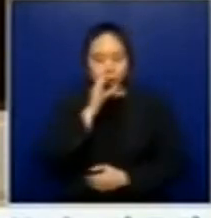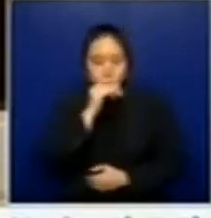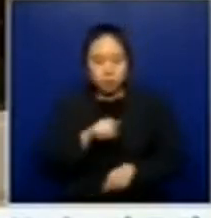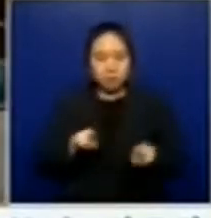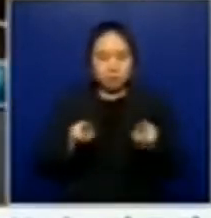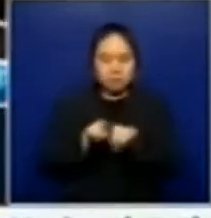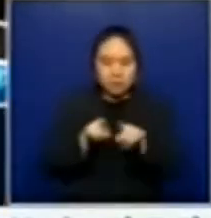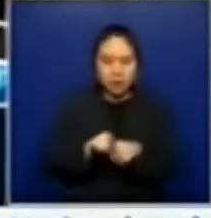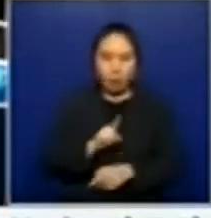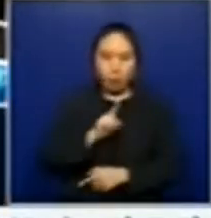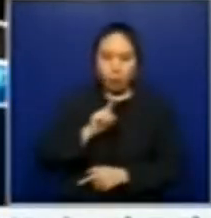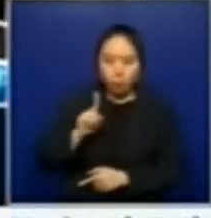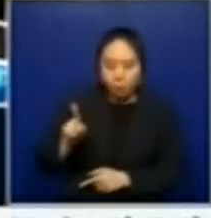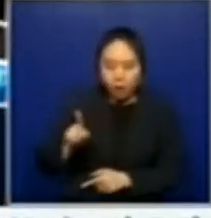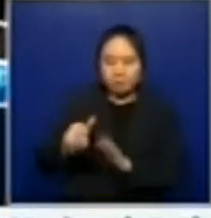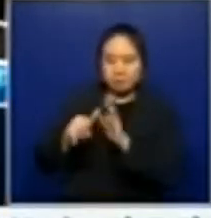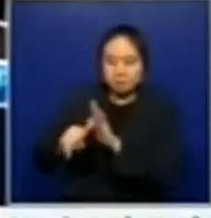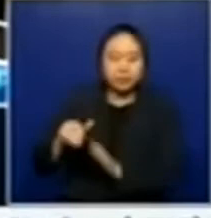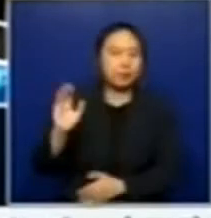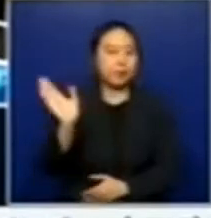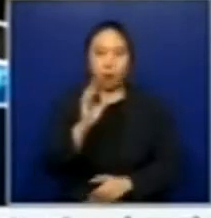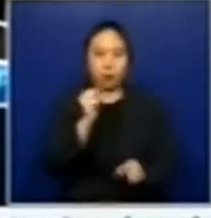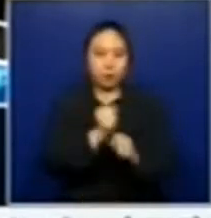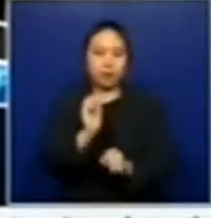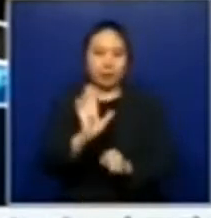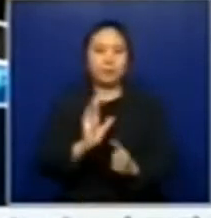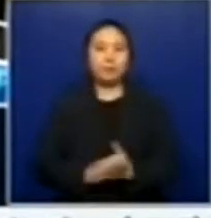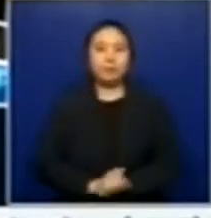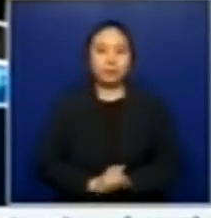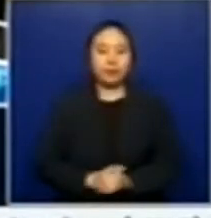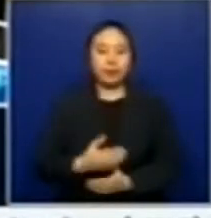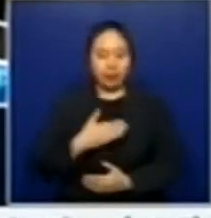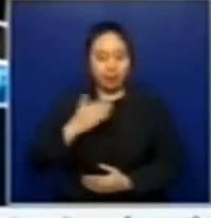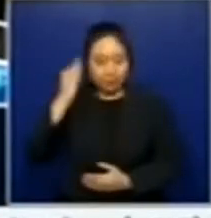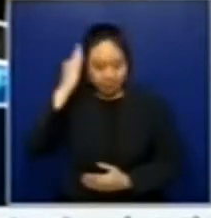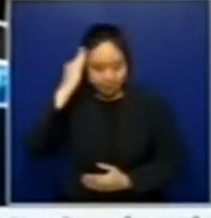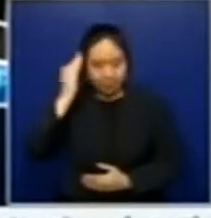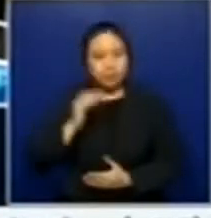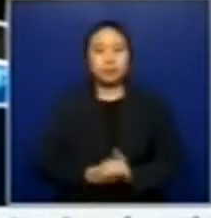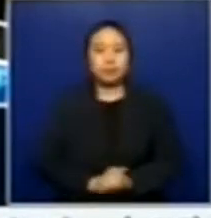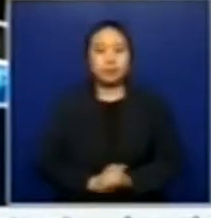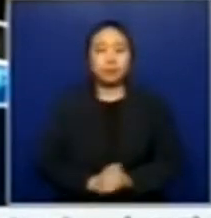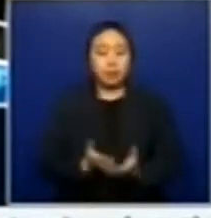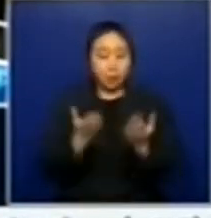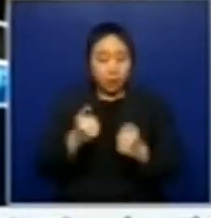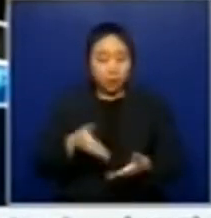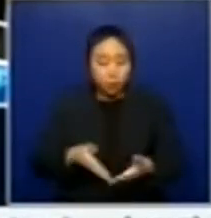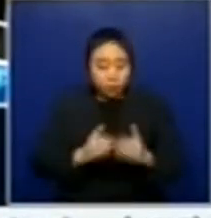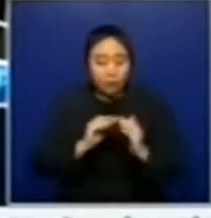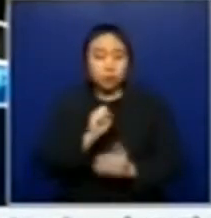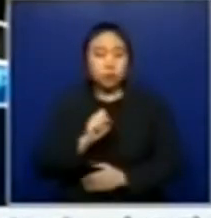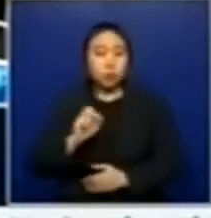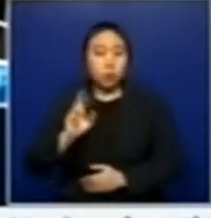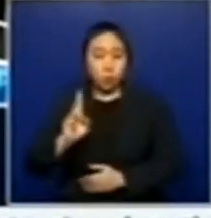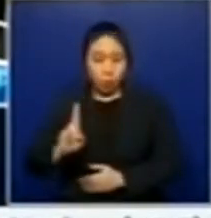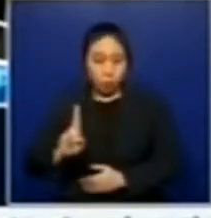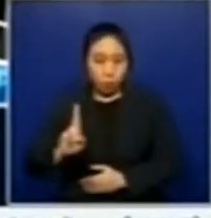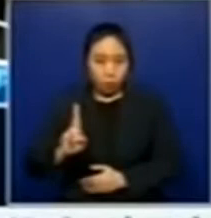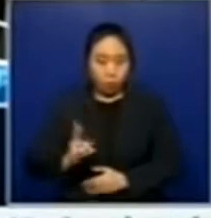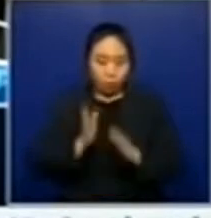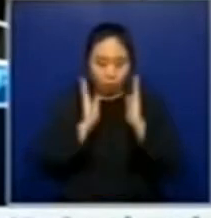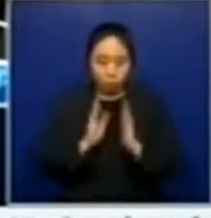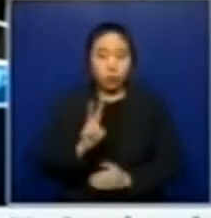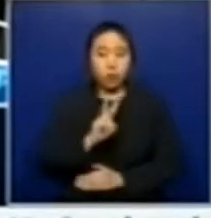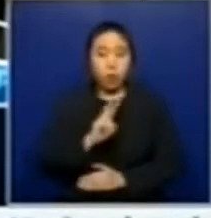ดสีหรือดูถูกอะไรเขาเนี่ยอย่าไปทำเลยครับ ครับเราทราบครับท่านประธานท่านประธานครับเรื่องของการตั้งสสร200คน